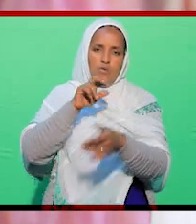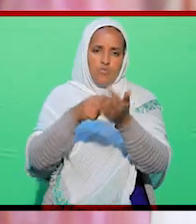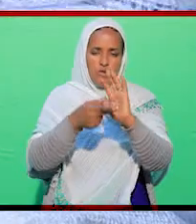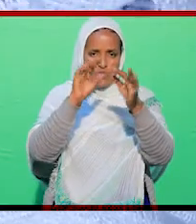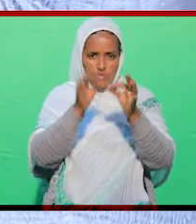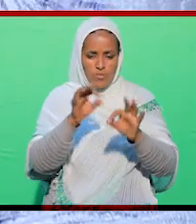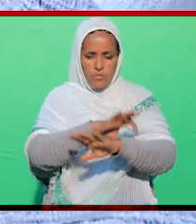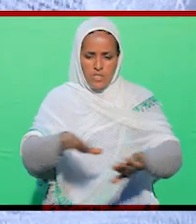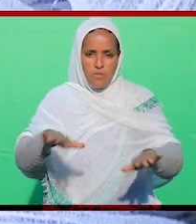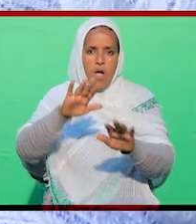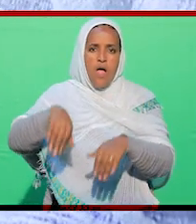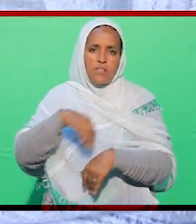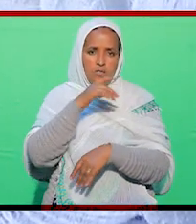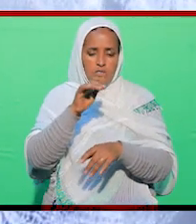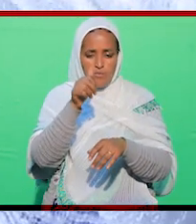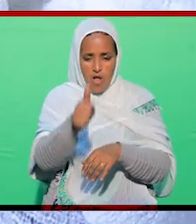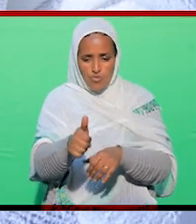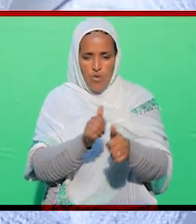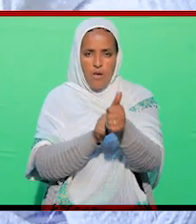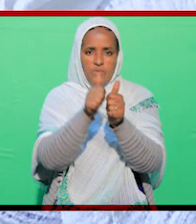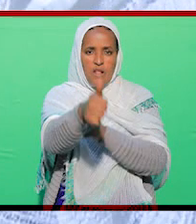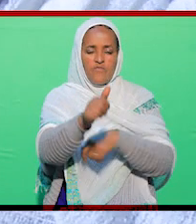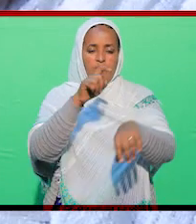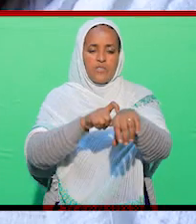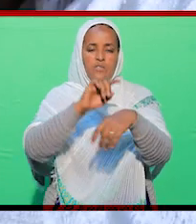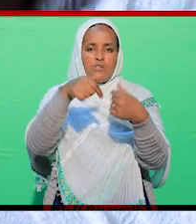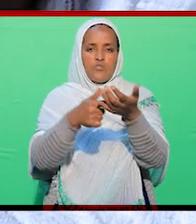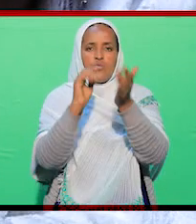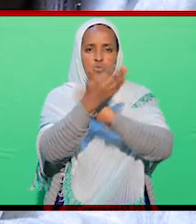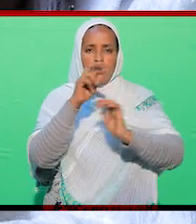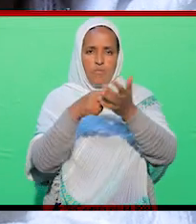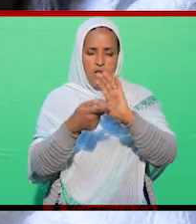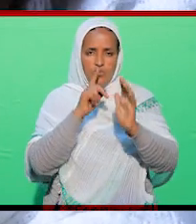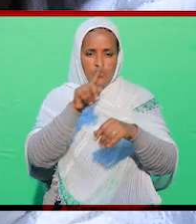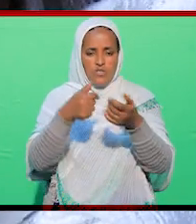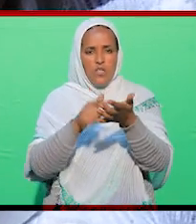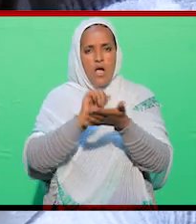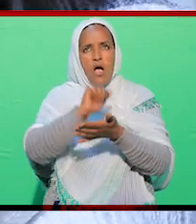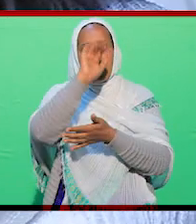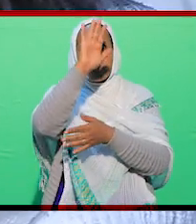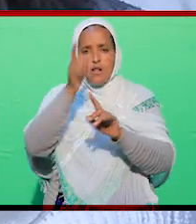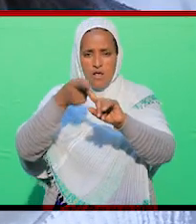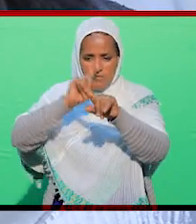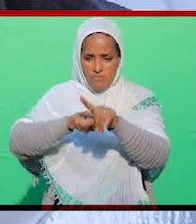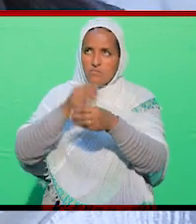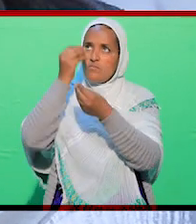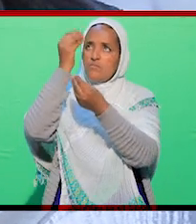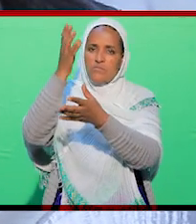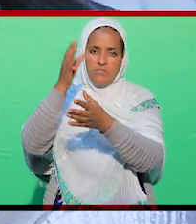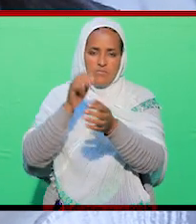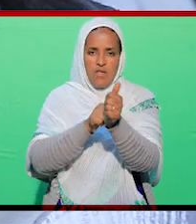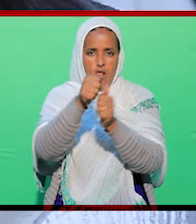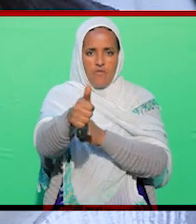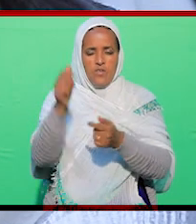እንደ ተቀበሩ አይቀሩም ማለት ነው። ምድርም አታስቀርም ራሷ የምታልፍበት ጊዜ ስለሆነ ማለት ነው። ስለዚህ